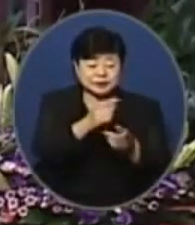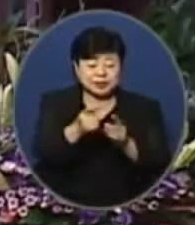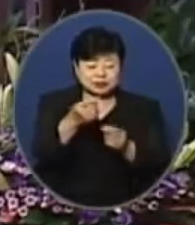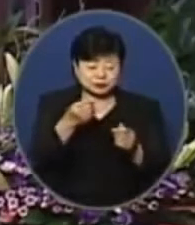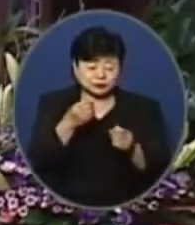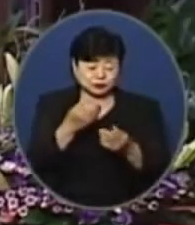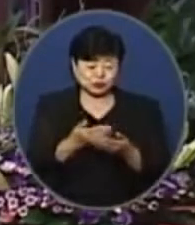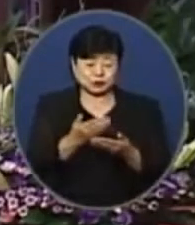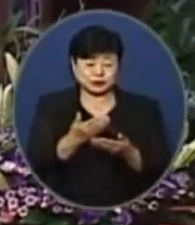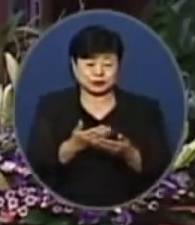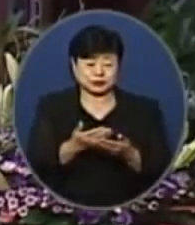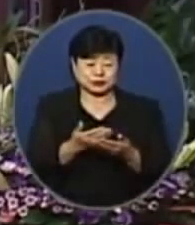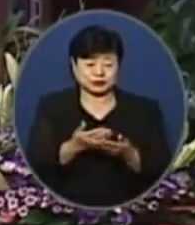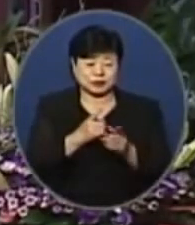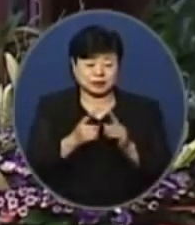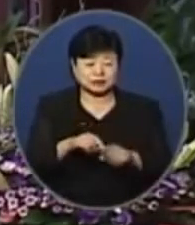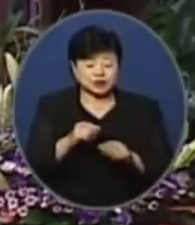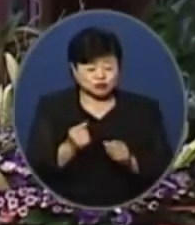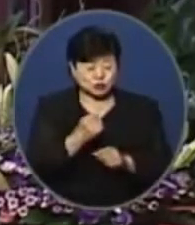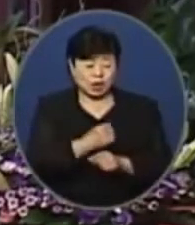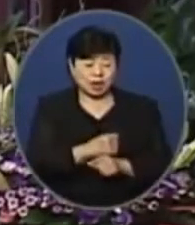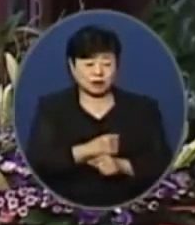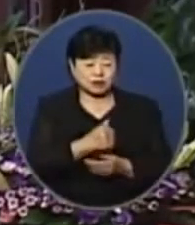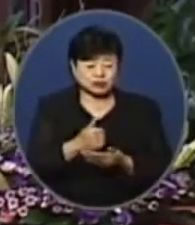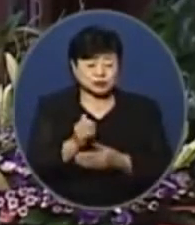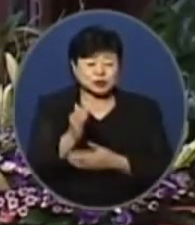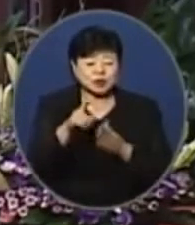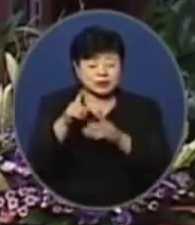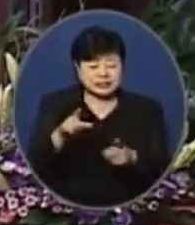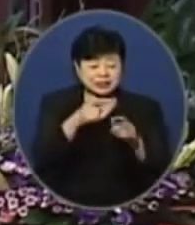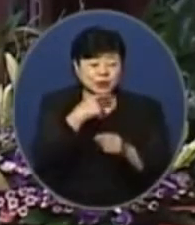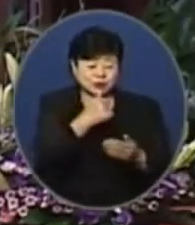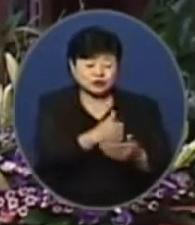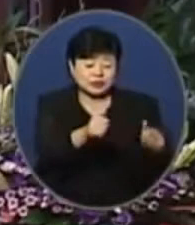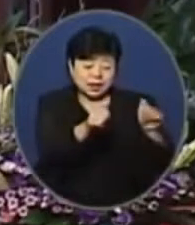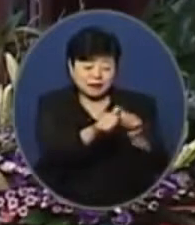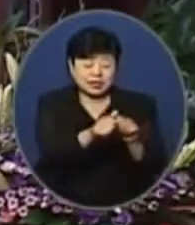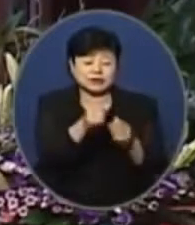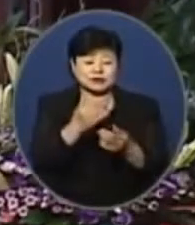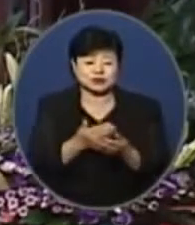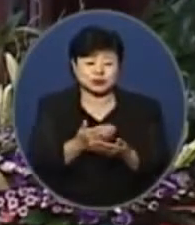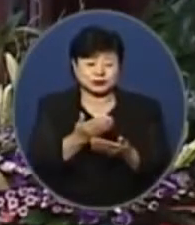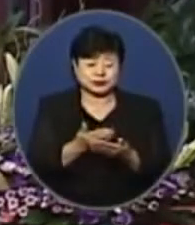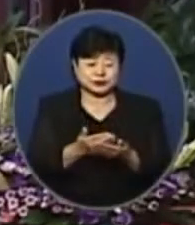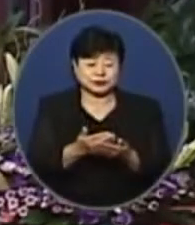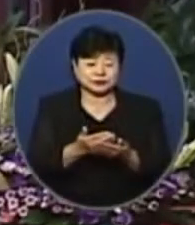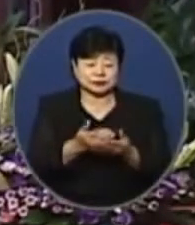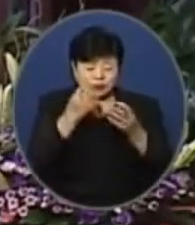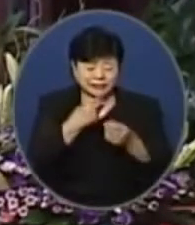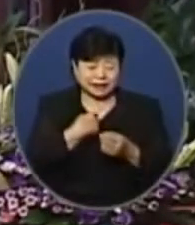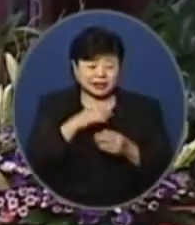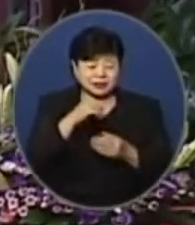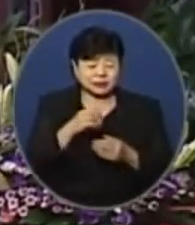말씀하여 주옵소서. 우리가 그 말씀에 순종하며 주님의 영광에 살기 원하오니 주님 함께하여 주옵소서. 고난당한